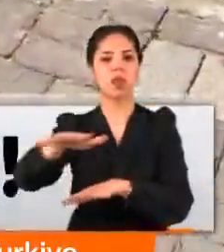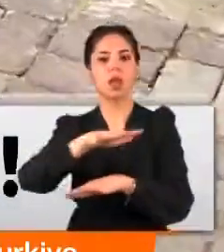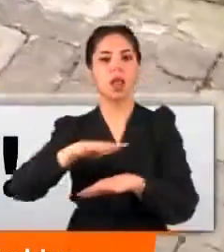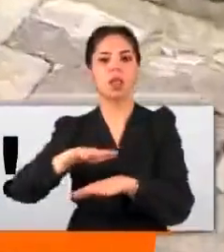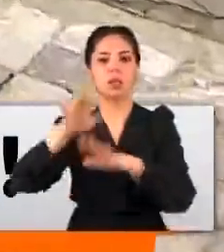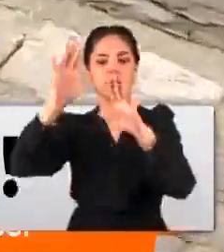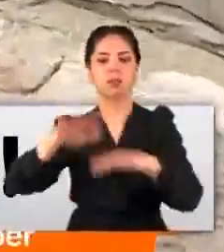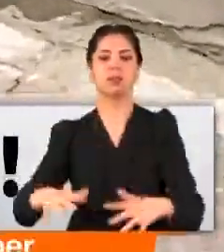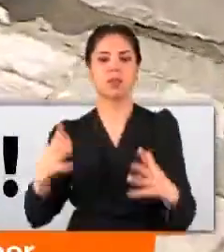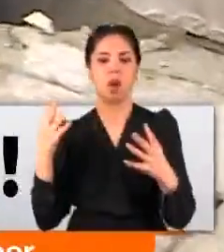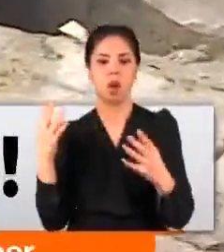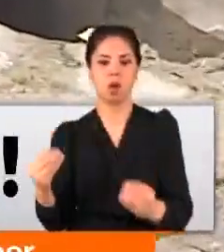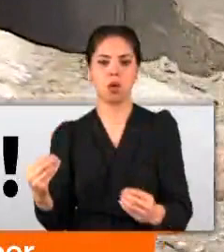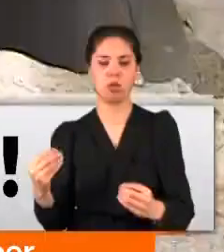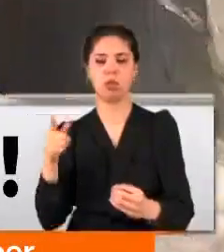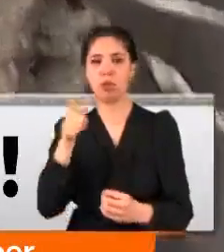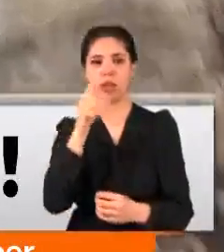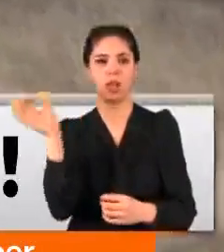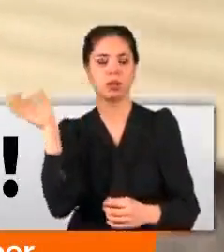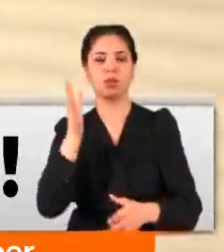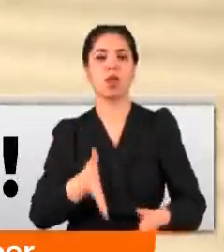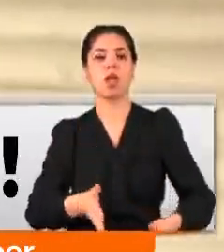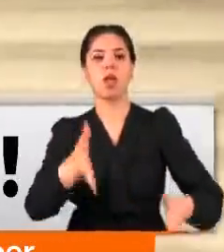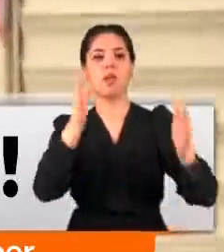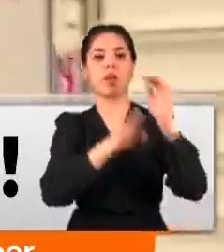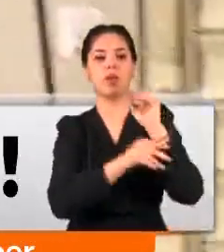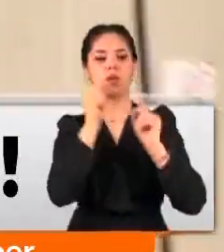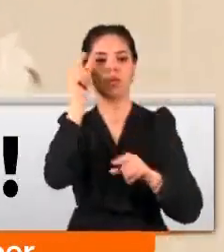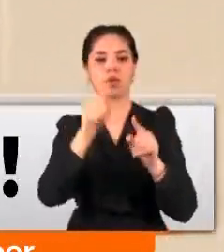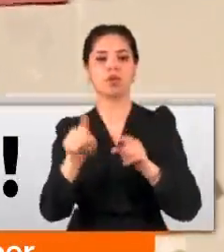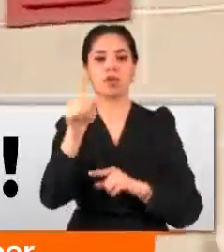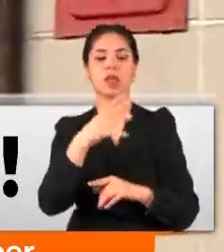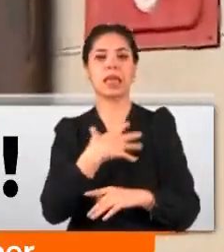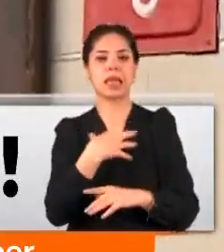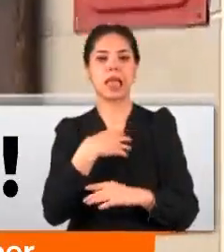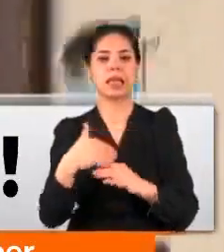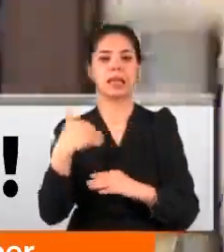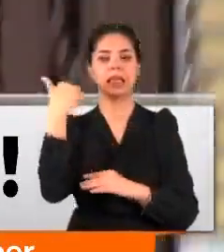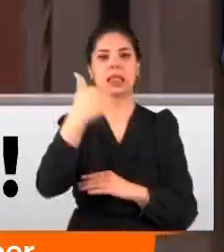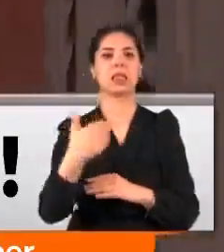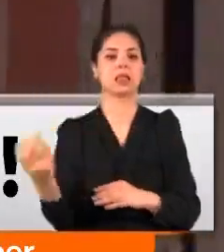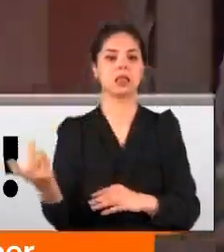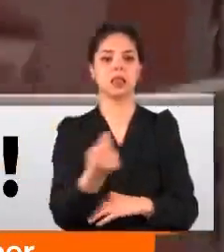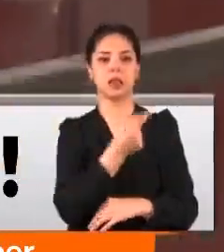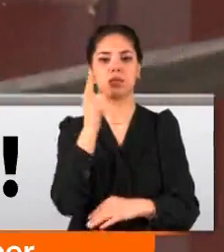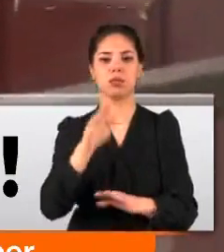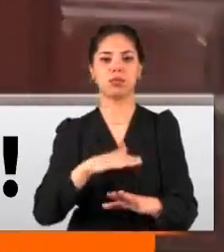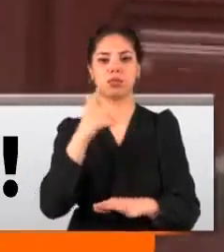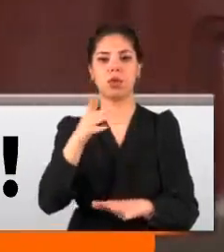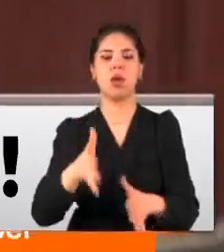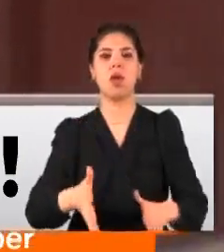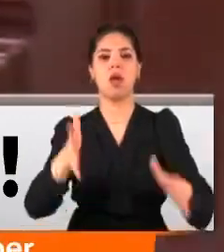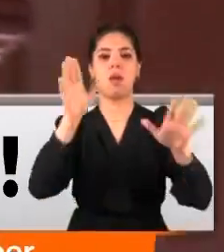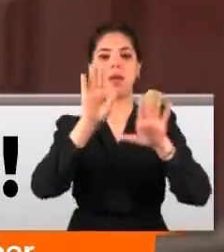bir çökme yaşandı. Tabii bu sesi duyan apartman sakinleri de can havliyle kendini dışarıya attı. Ardından da